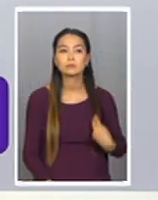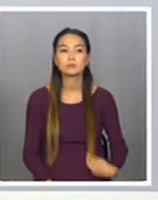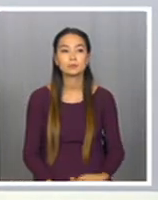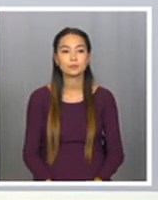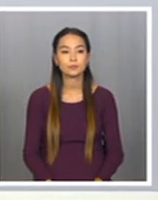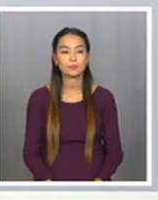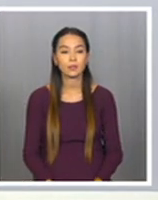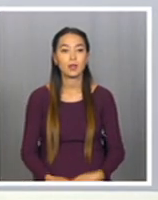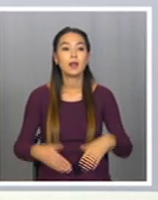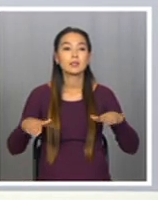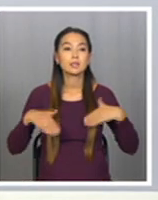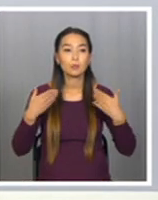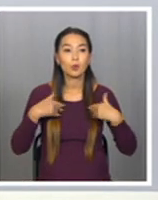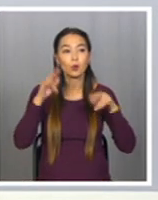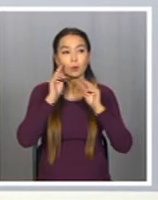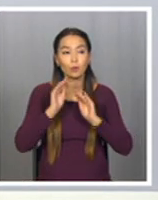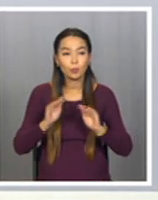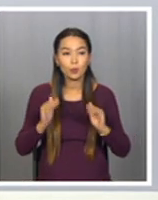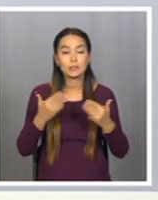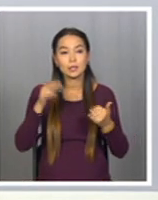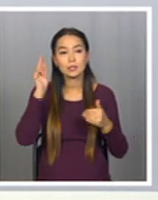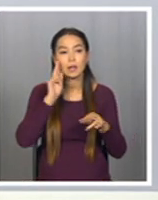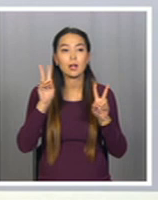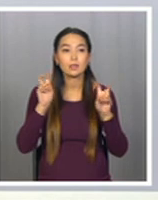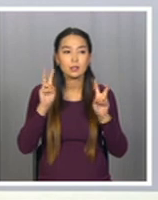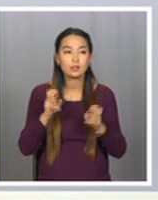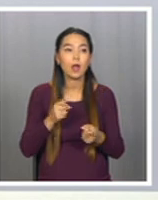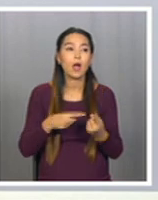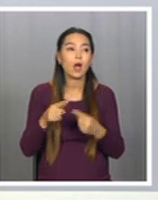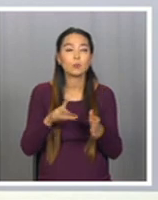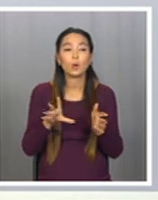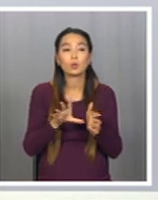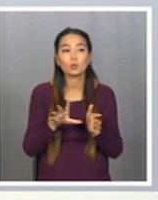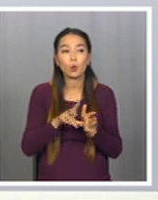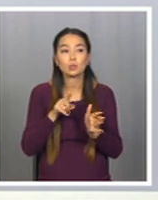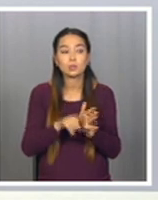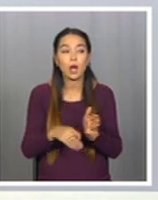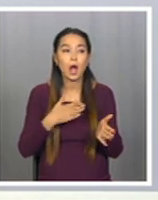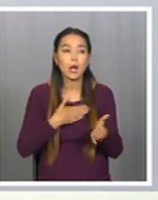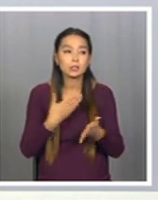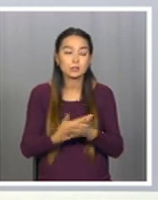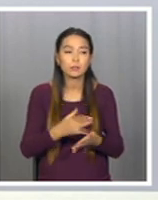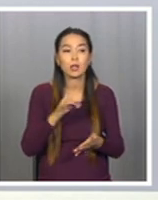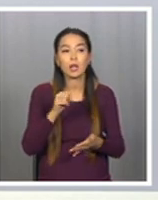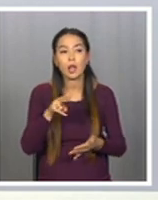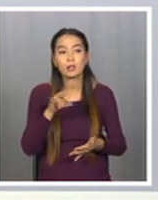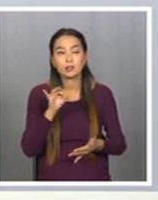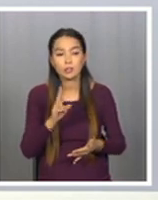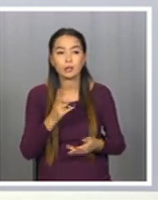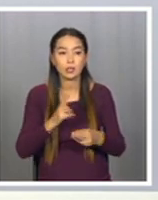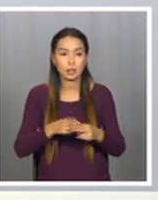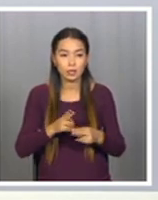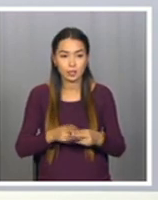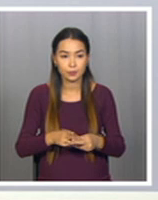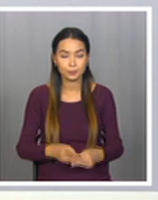Сәлеметсіздер ме, оқушылар, бүгінгі сабағымыздың тақырыбы айнымал тоқ тізбегіндегі активті және реактивті кедергі.